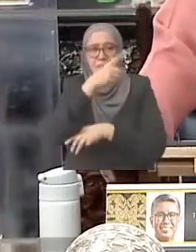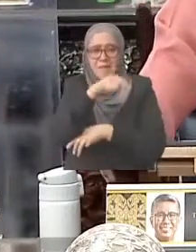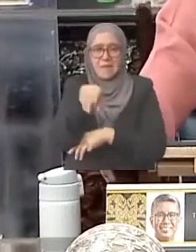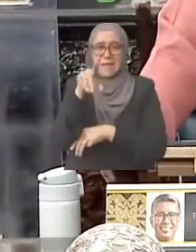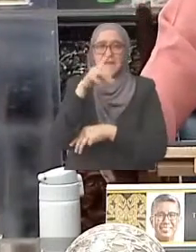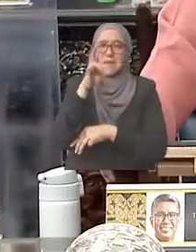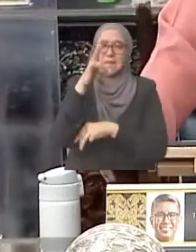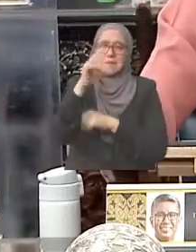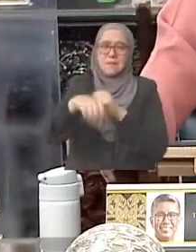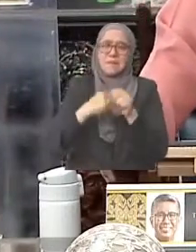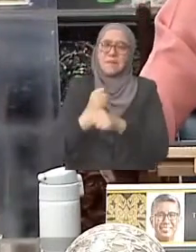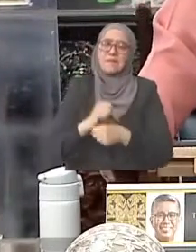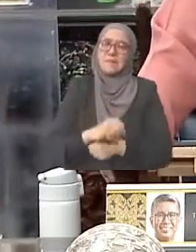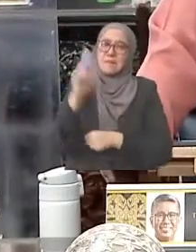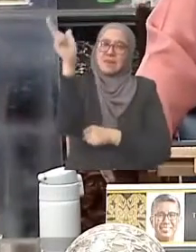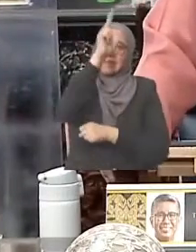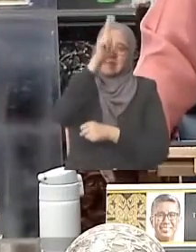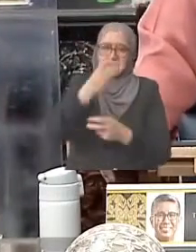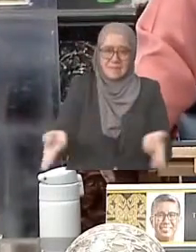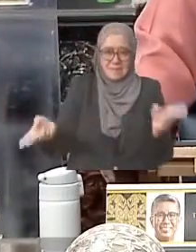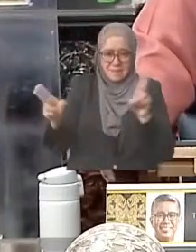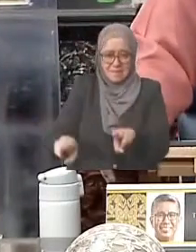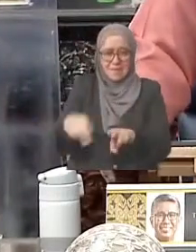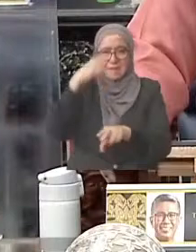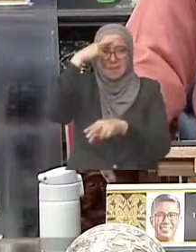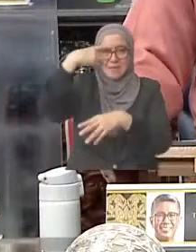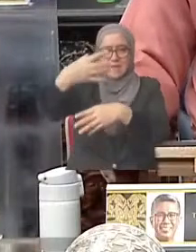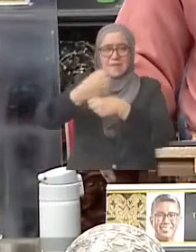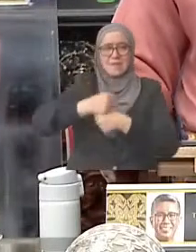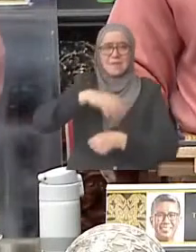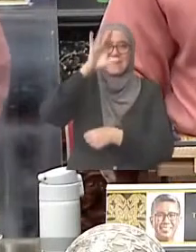menandatangani perjanjian untuk mendapatkan